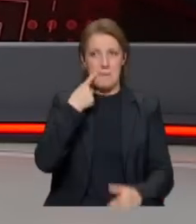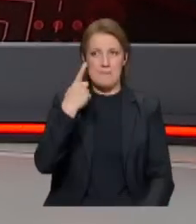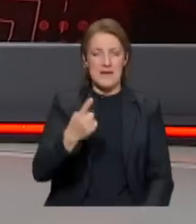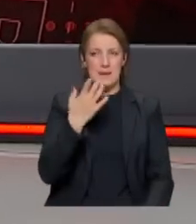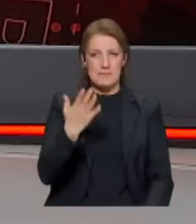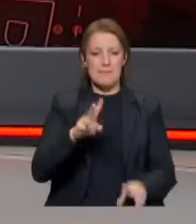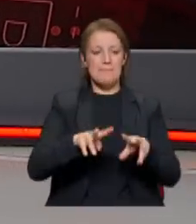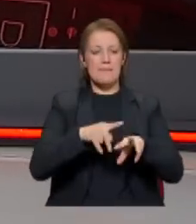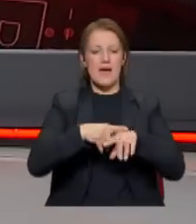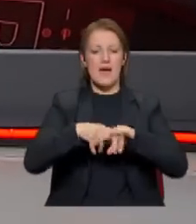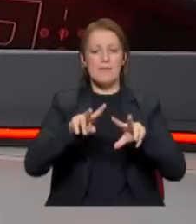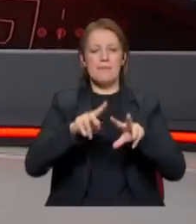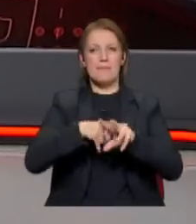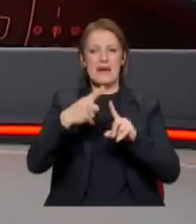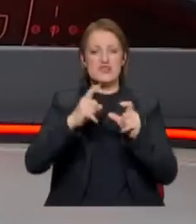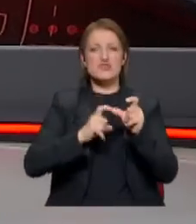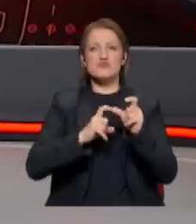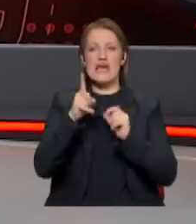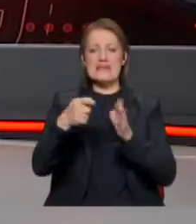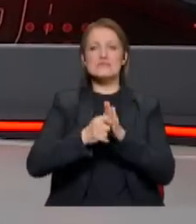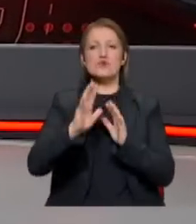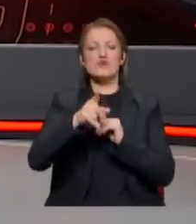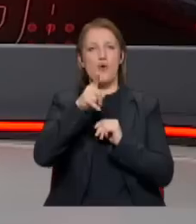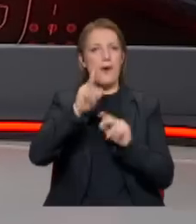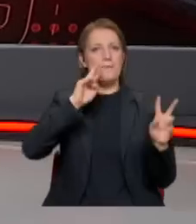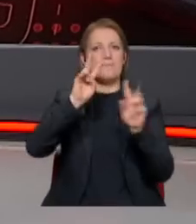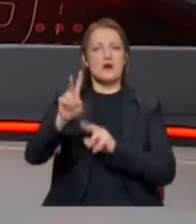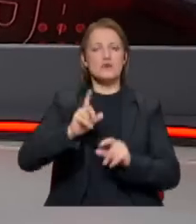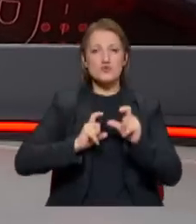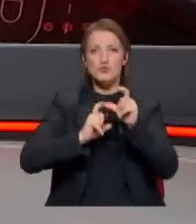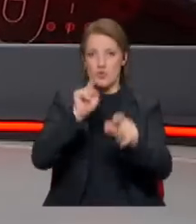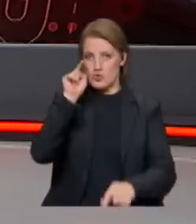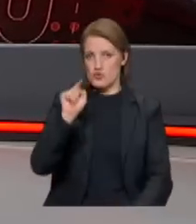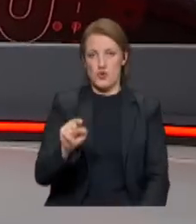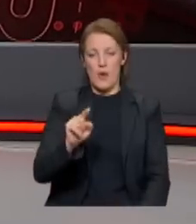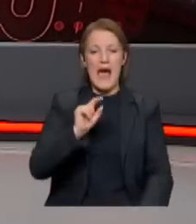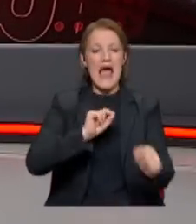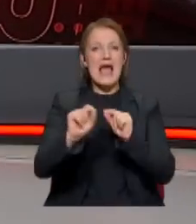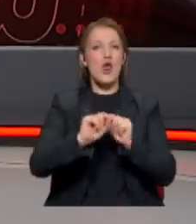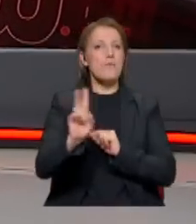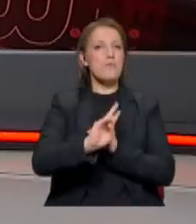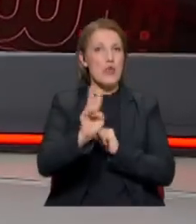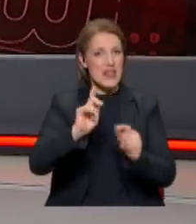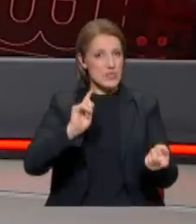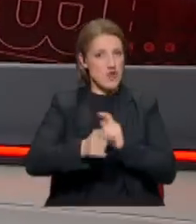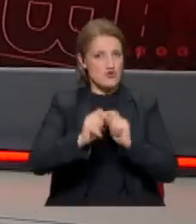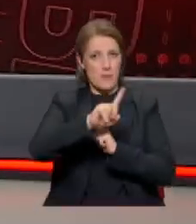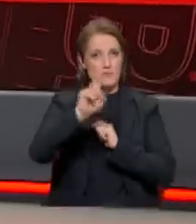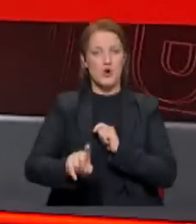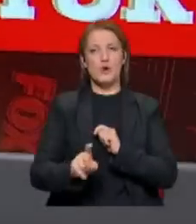bilhassa Mehmet Şimşek'in ismi geçiyor oraya bakıldığında soru şu; ekonomi modeli değişiyor